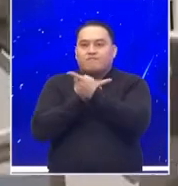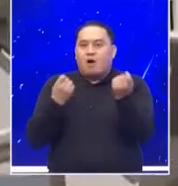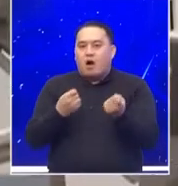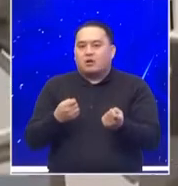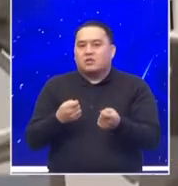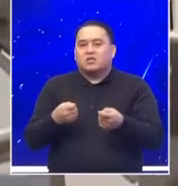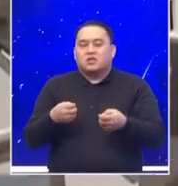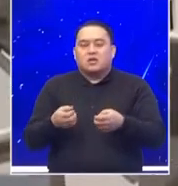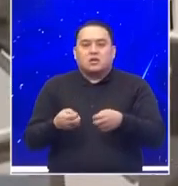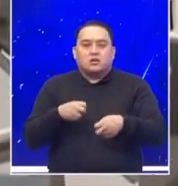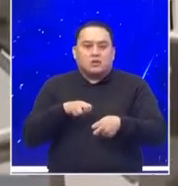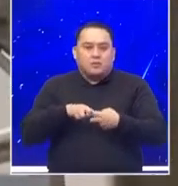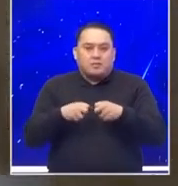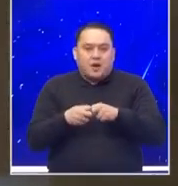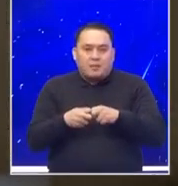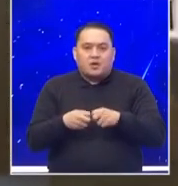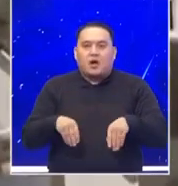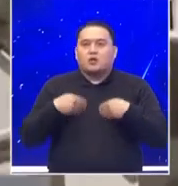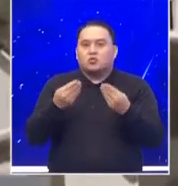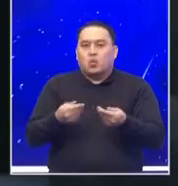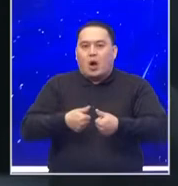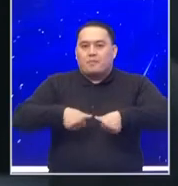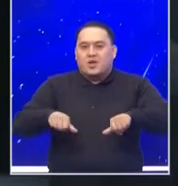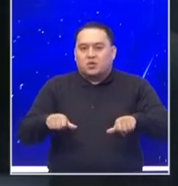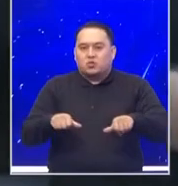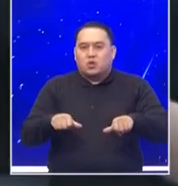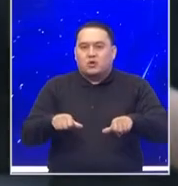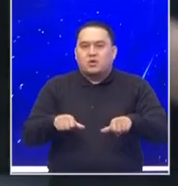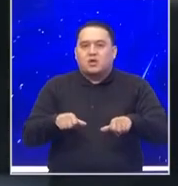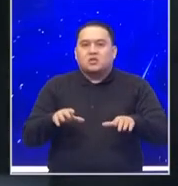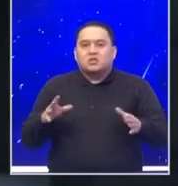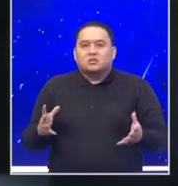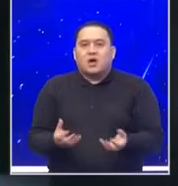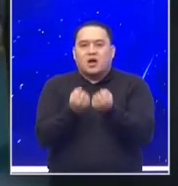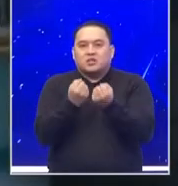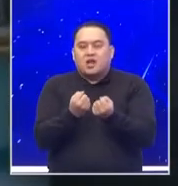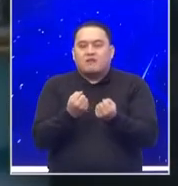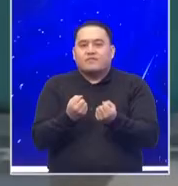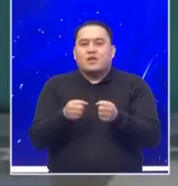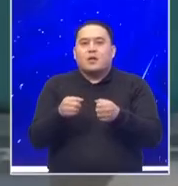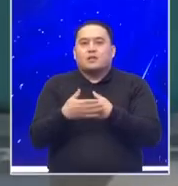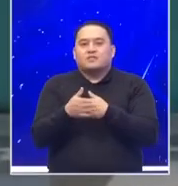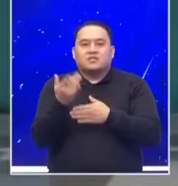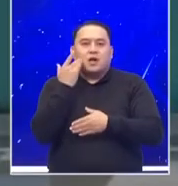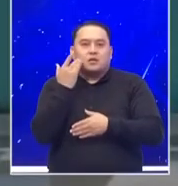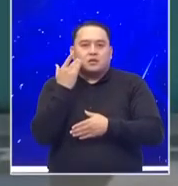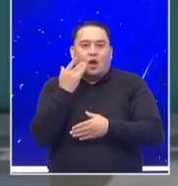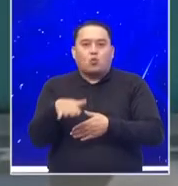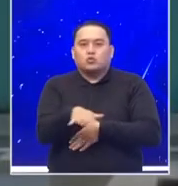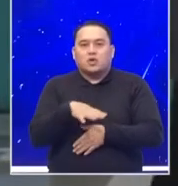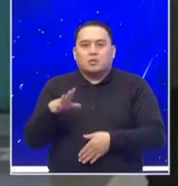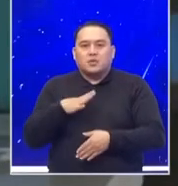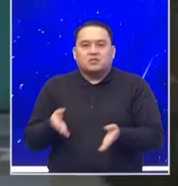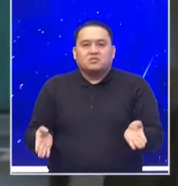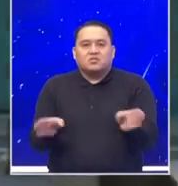недостатках специалисты передали в избирательную комиссию во qc в оккупационный выход должен было всегда открыт но на участках он был